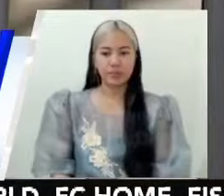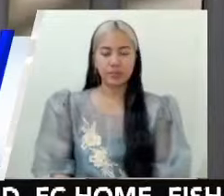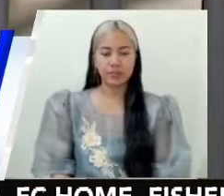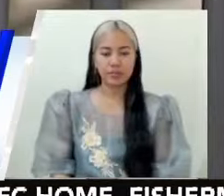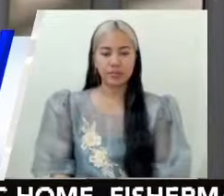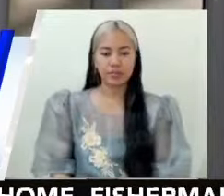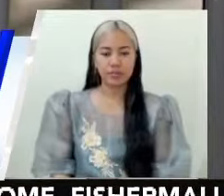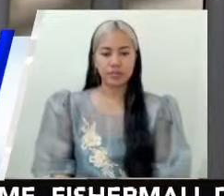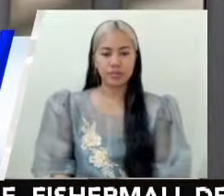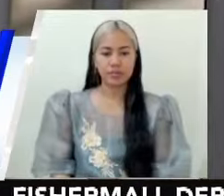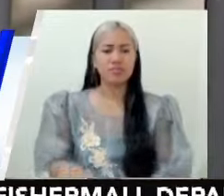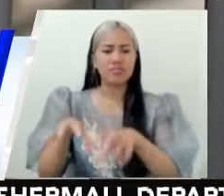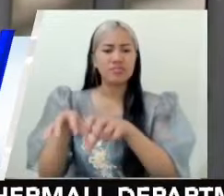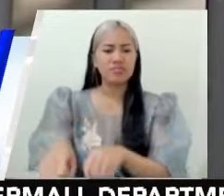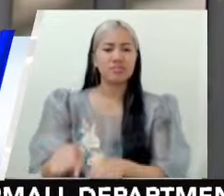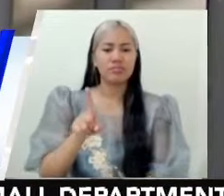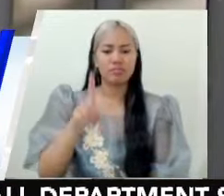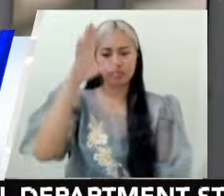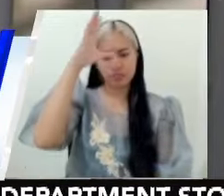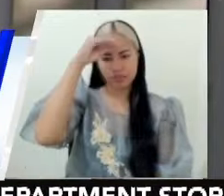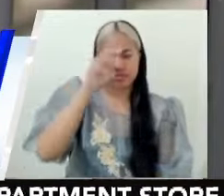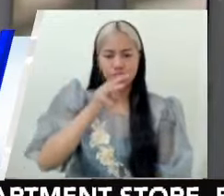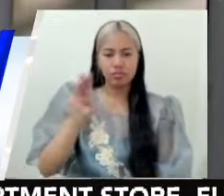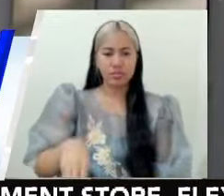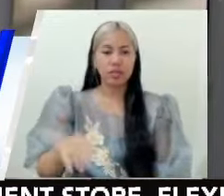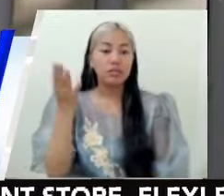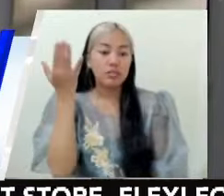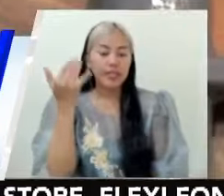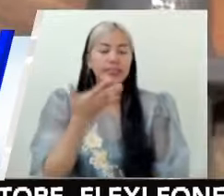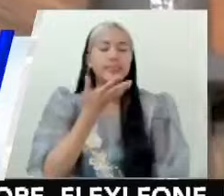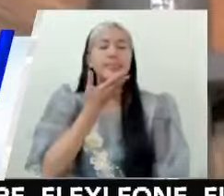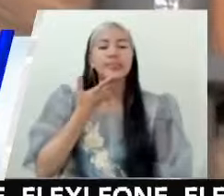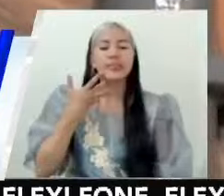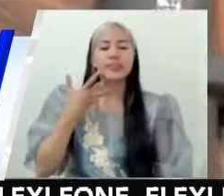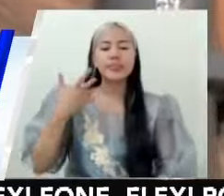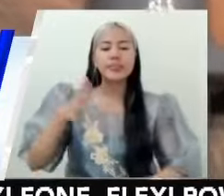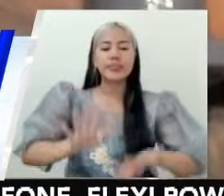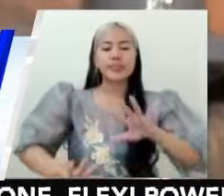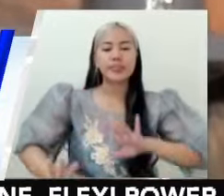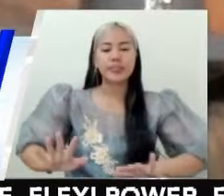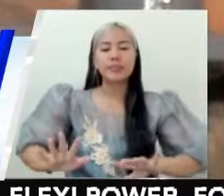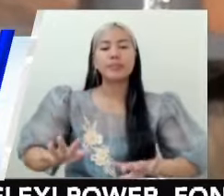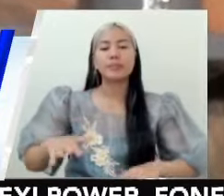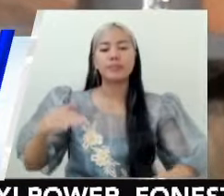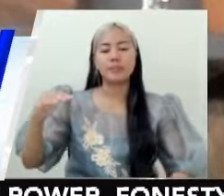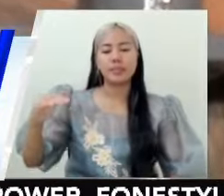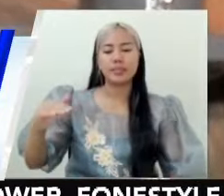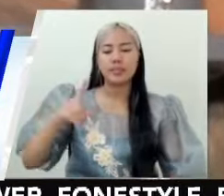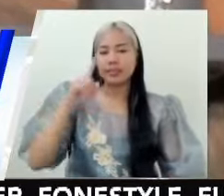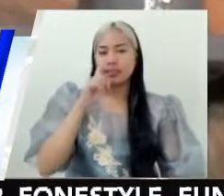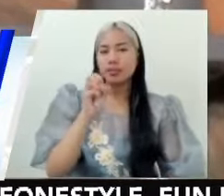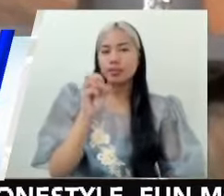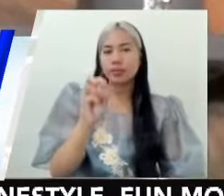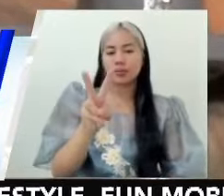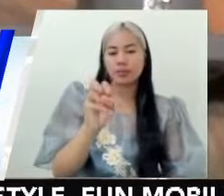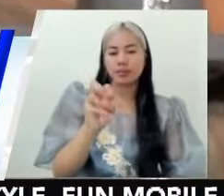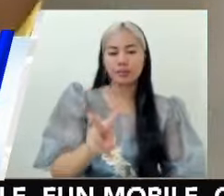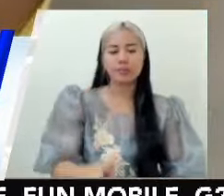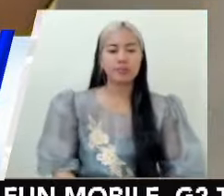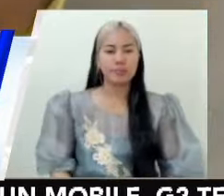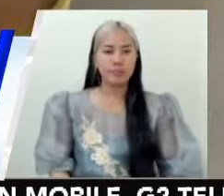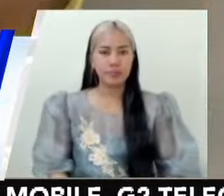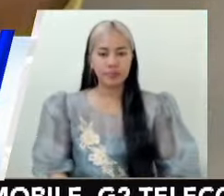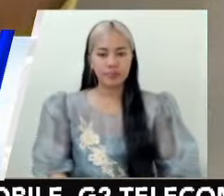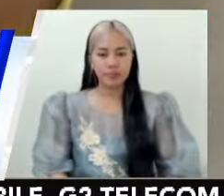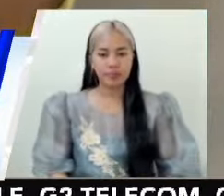Arestado ang isang lalaki sa Maynila dahil sa pangmumolestya umano sa isang batang 12 taong gulang. Batay sa investigasyon, niyaya ng